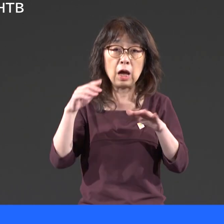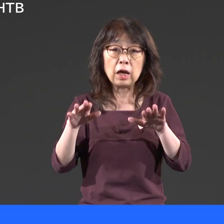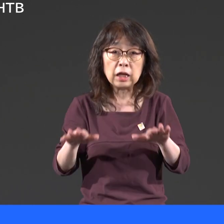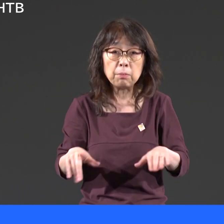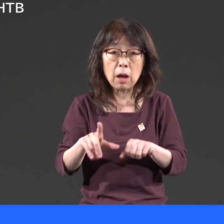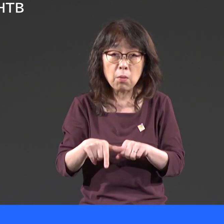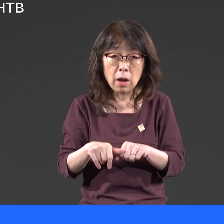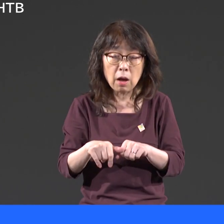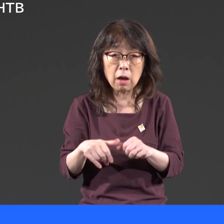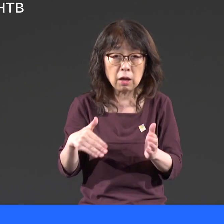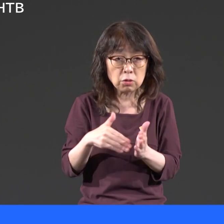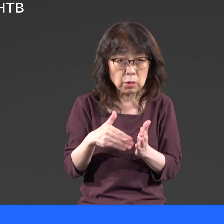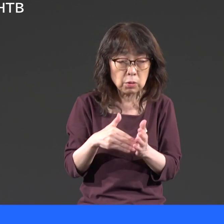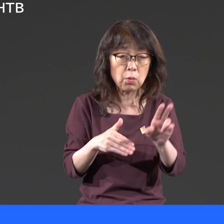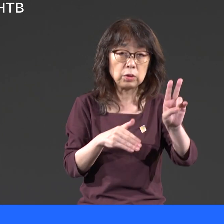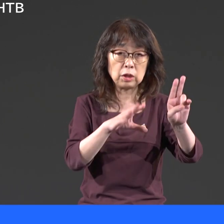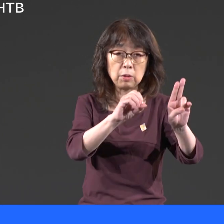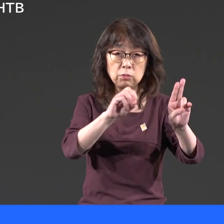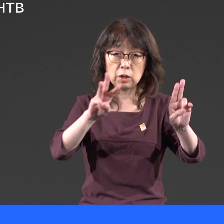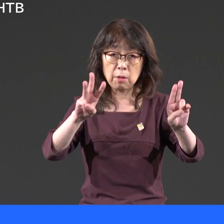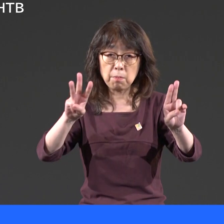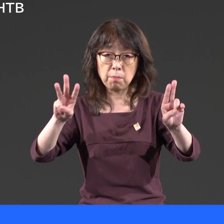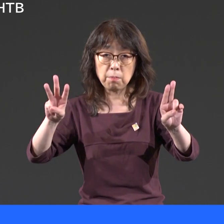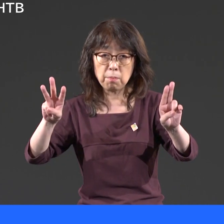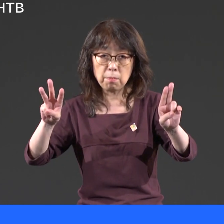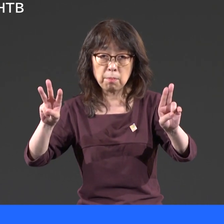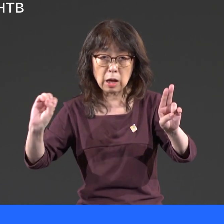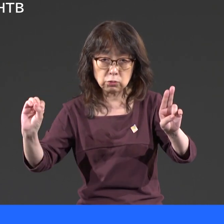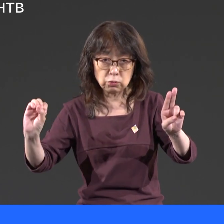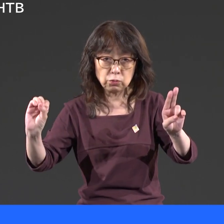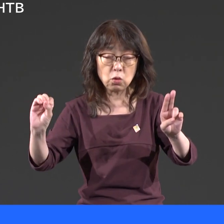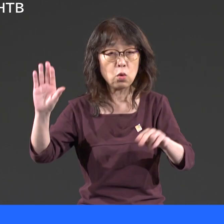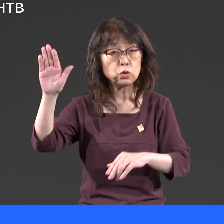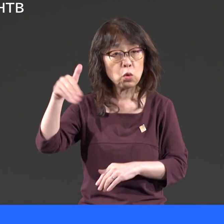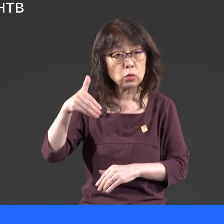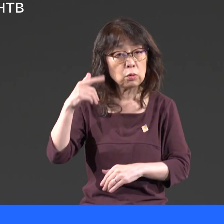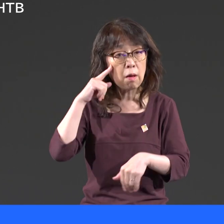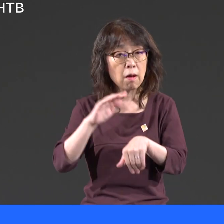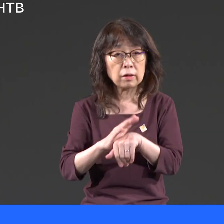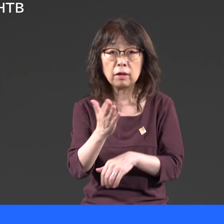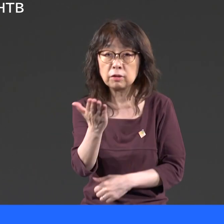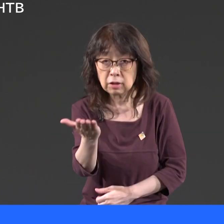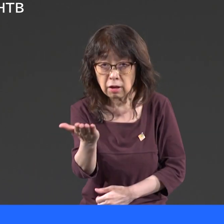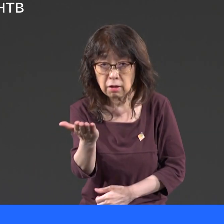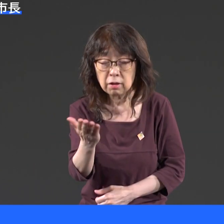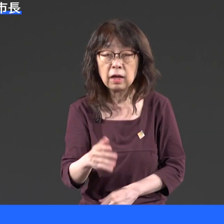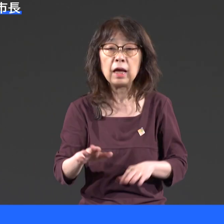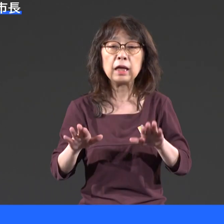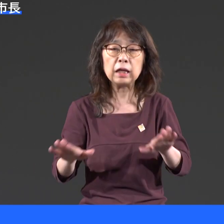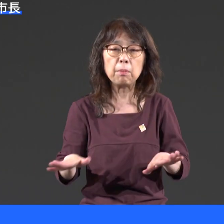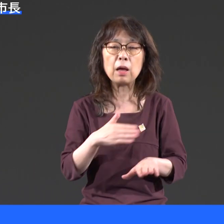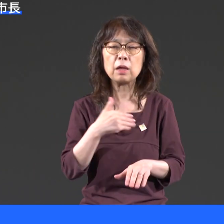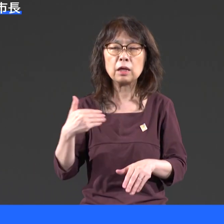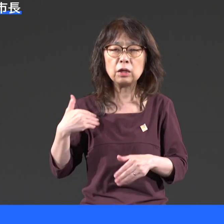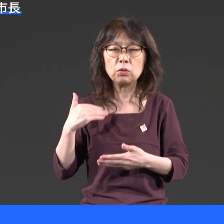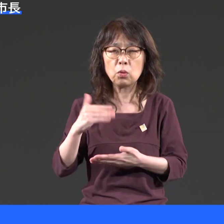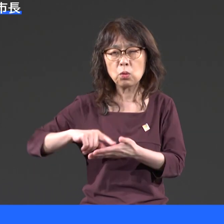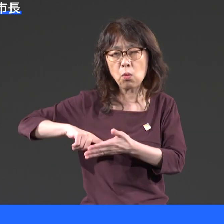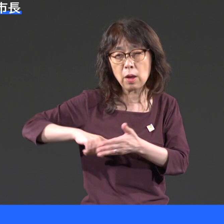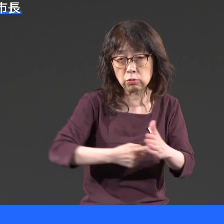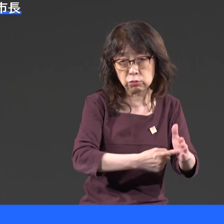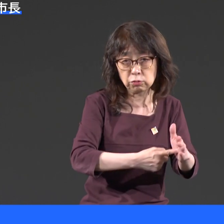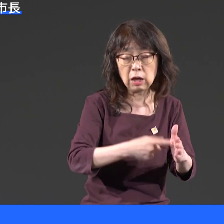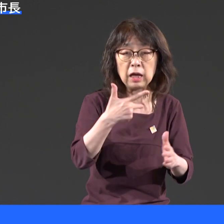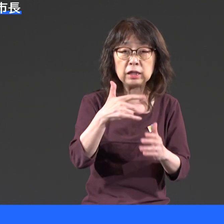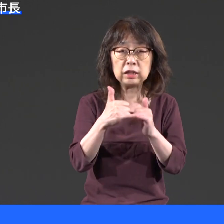はり2030年招致という部分に変わりはないんでしょうか。 今できることをやっていくと、市民の皆さんのご理解を深めてい